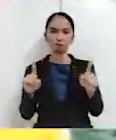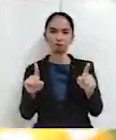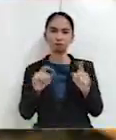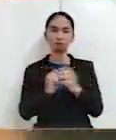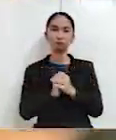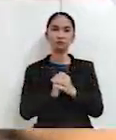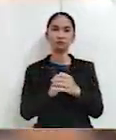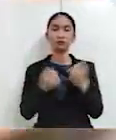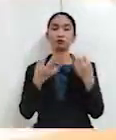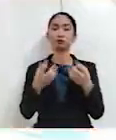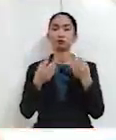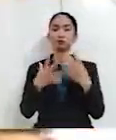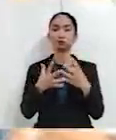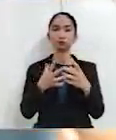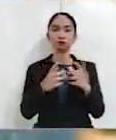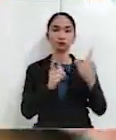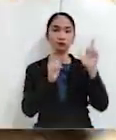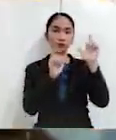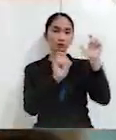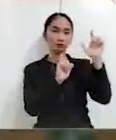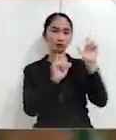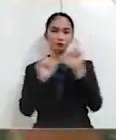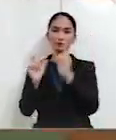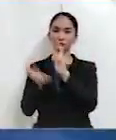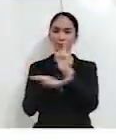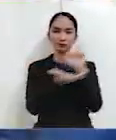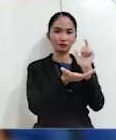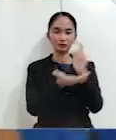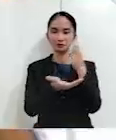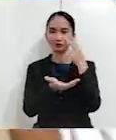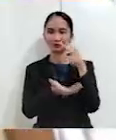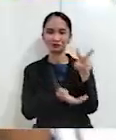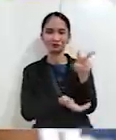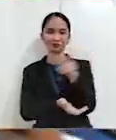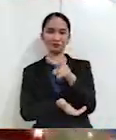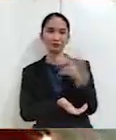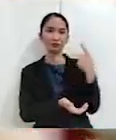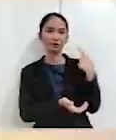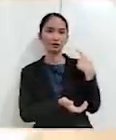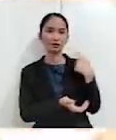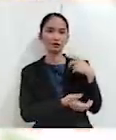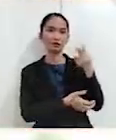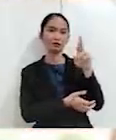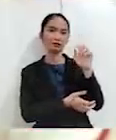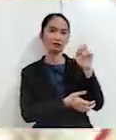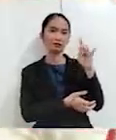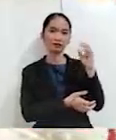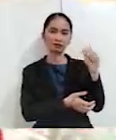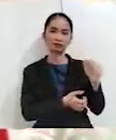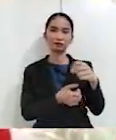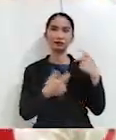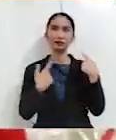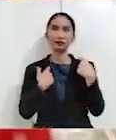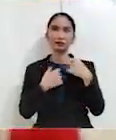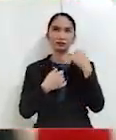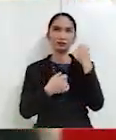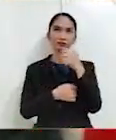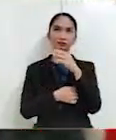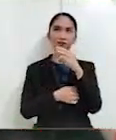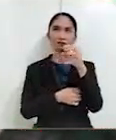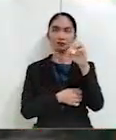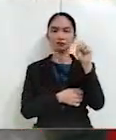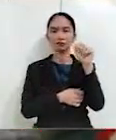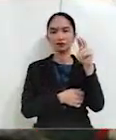photo-worthy spots dito katulad na lang nito. Tingnan nyo, ayan, may mga parindi, may Santa Claus at eto, pwede kaming